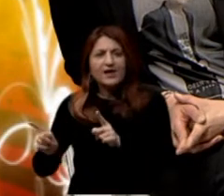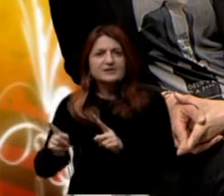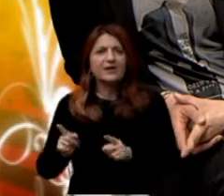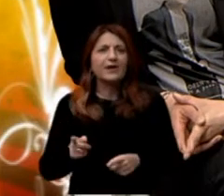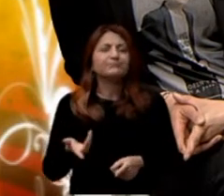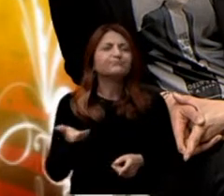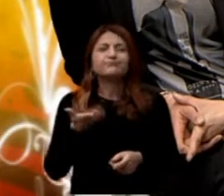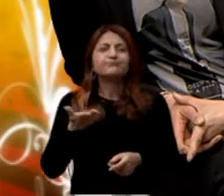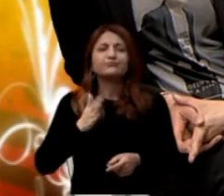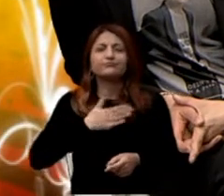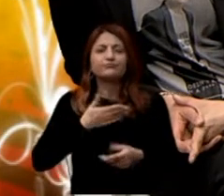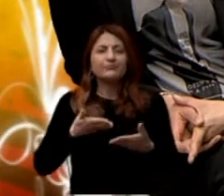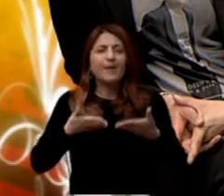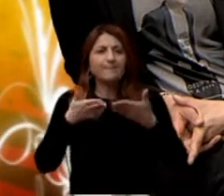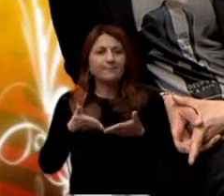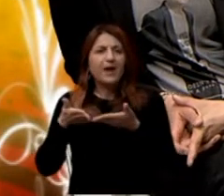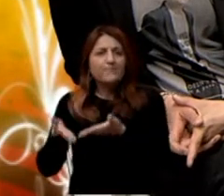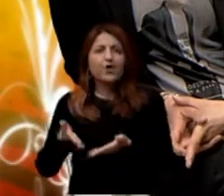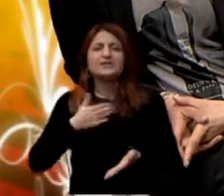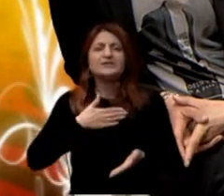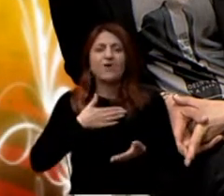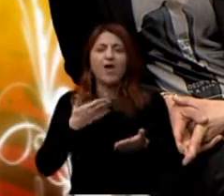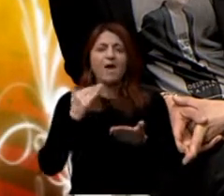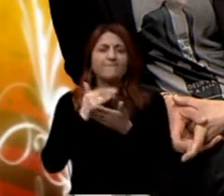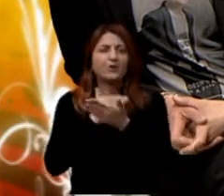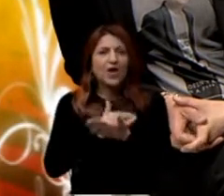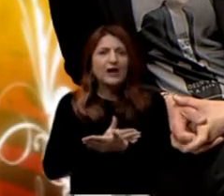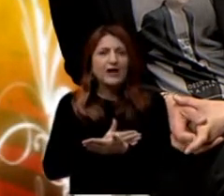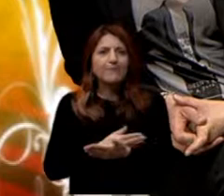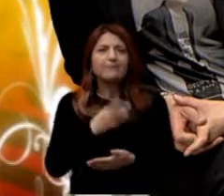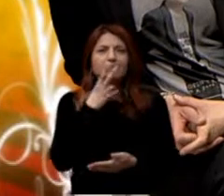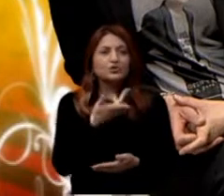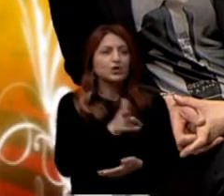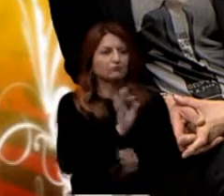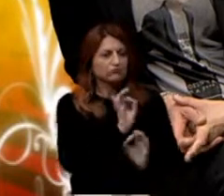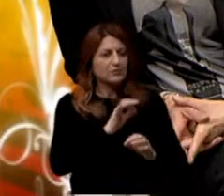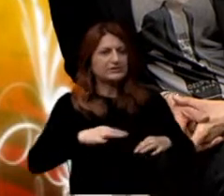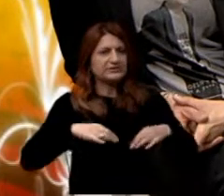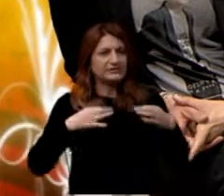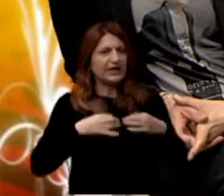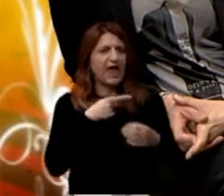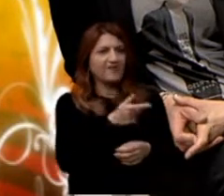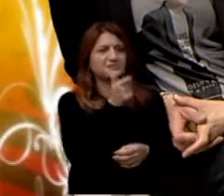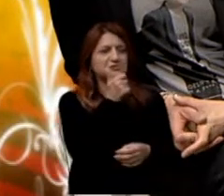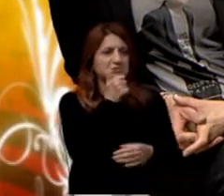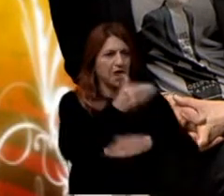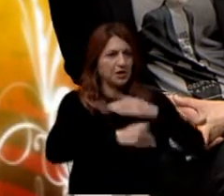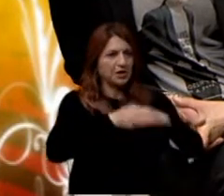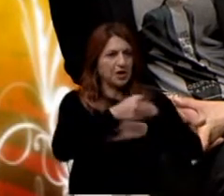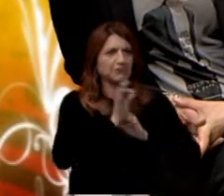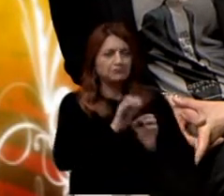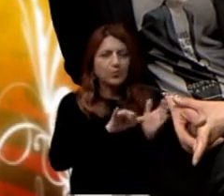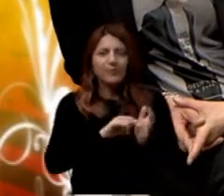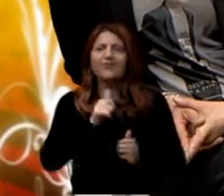svojim preporukama i sa svojim programom mjera razlikuje zdravo starenje od bolesnog starenja.